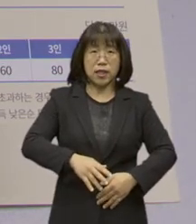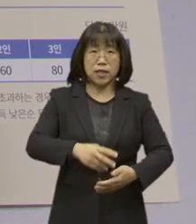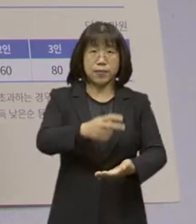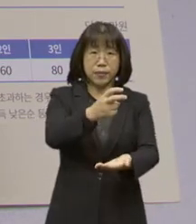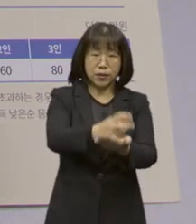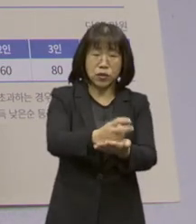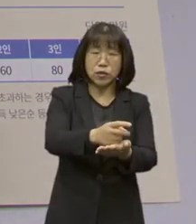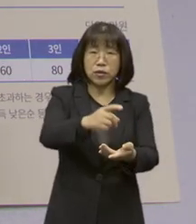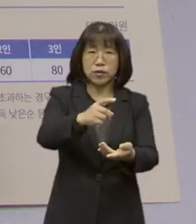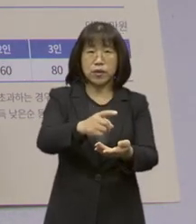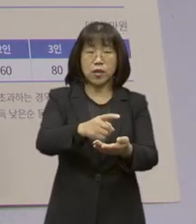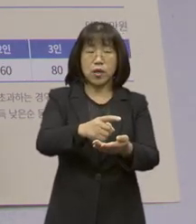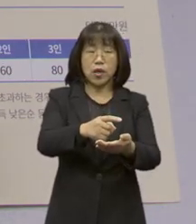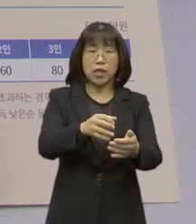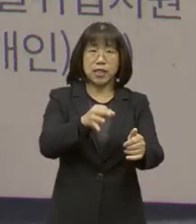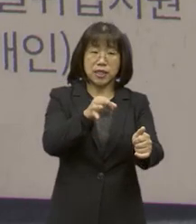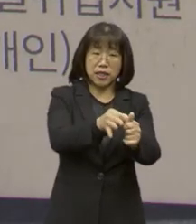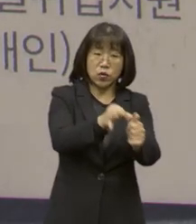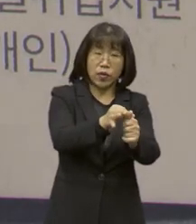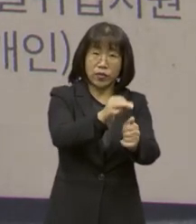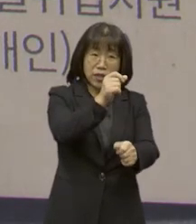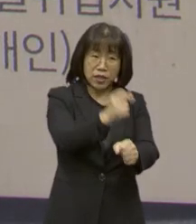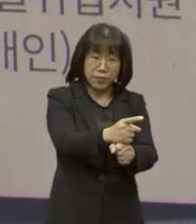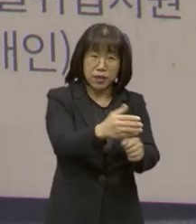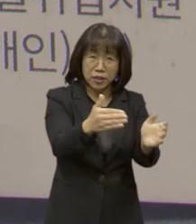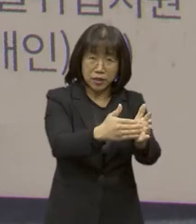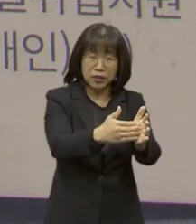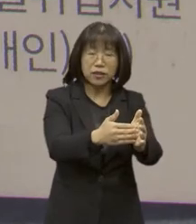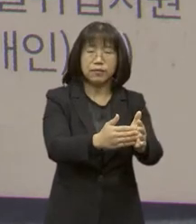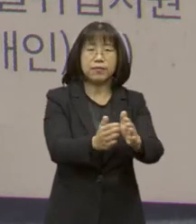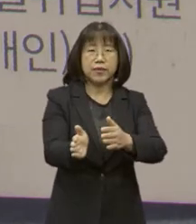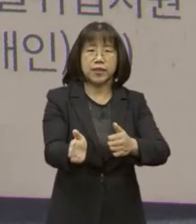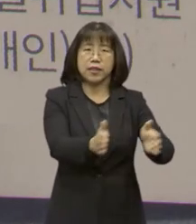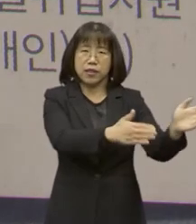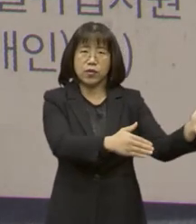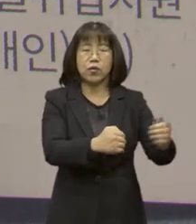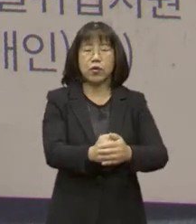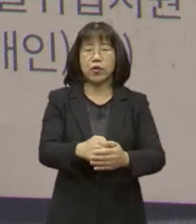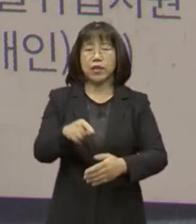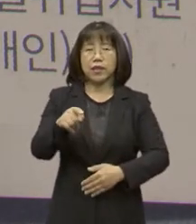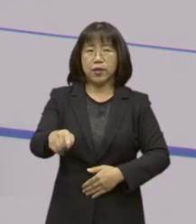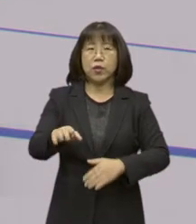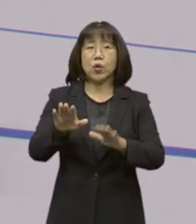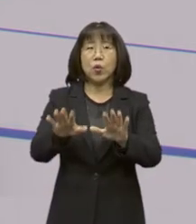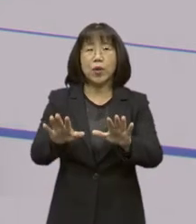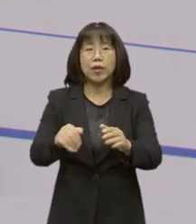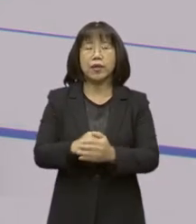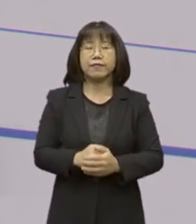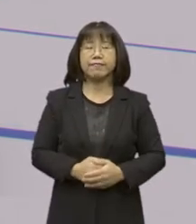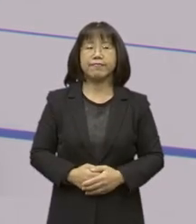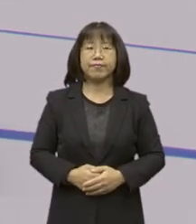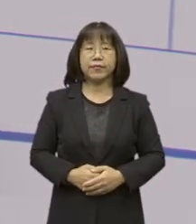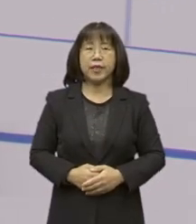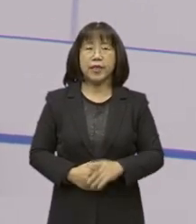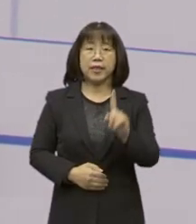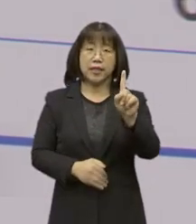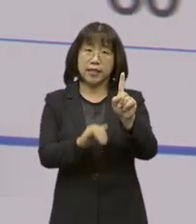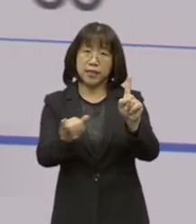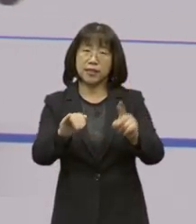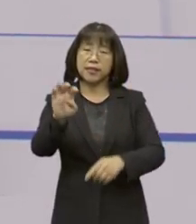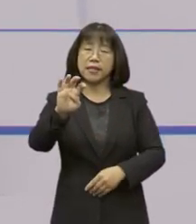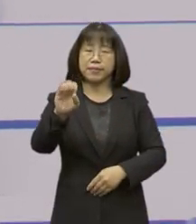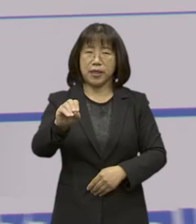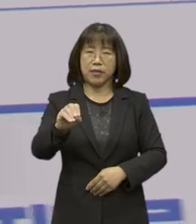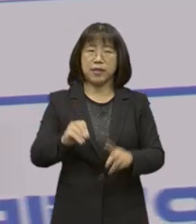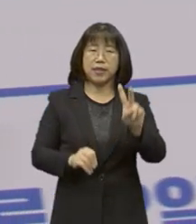기존 복지제도 나달은 코론 알고 피해 지원을 받은 가구는 제외되며 지원금액은 올해 9월 9일 주민등록상